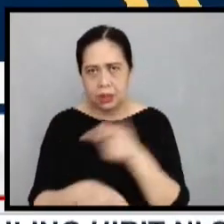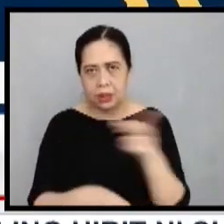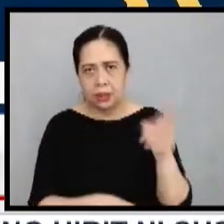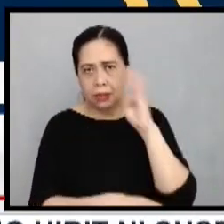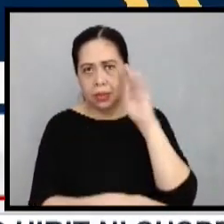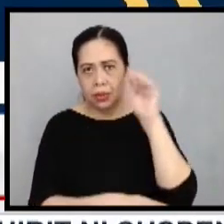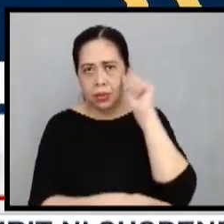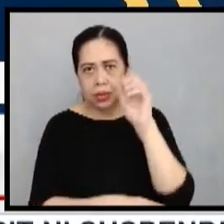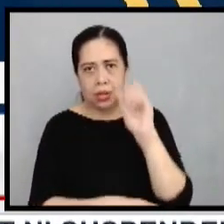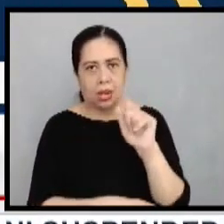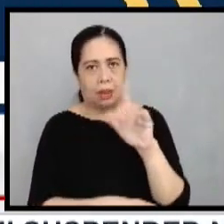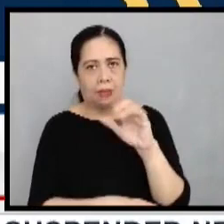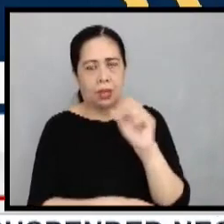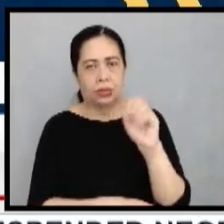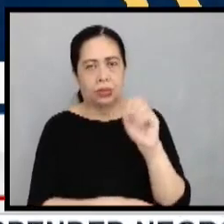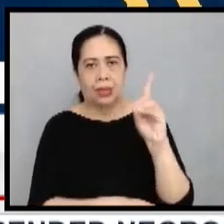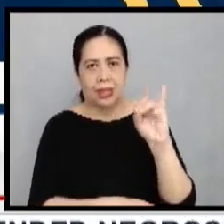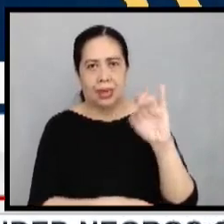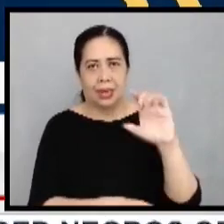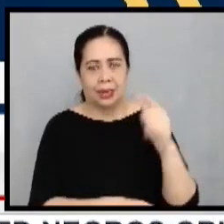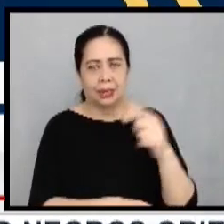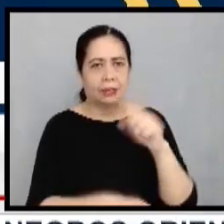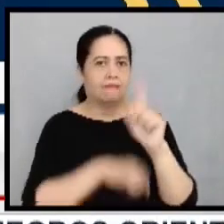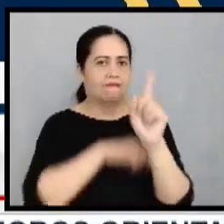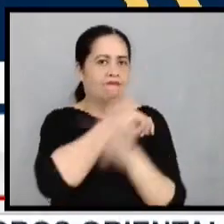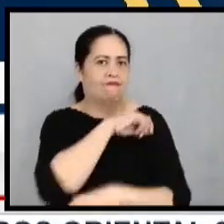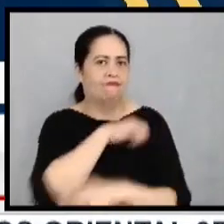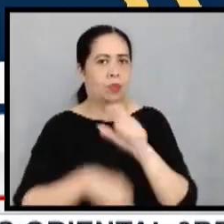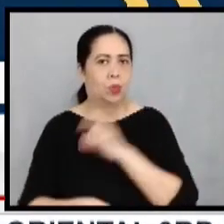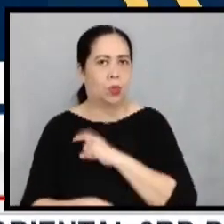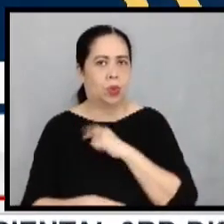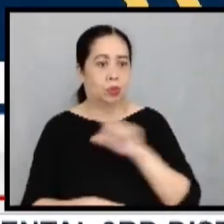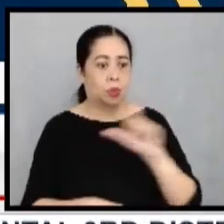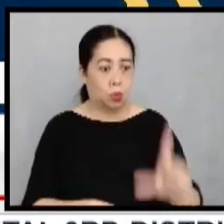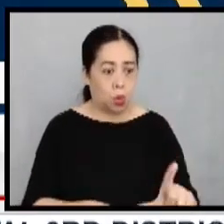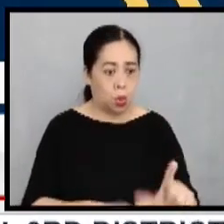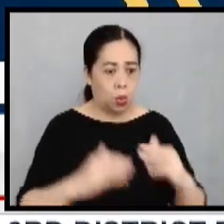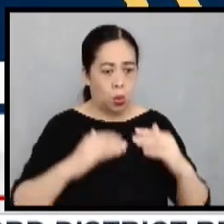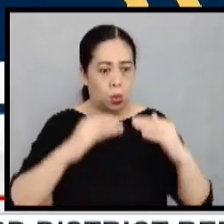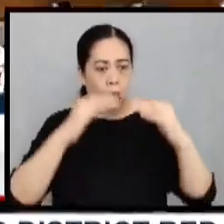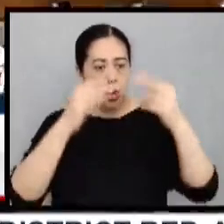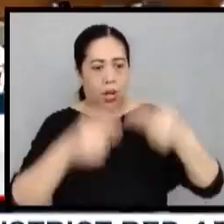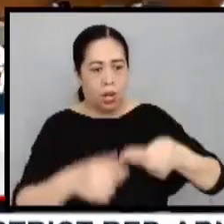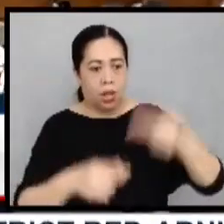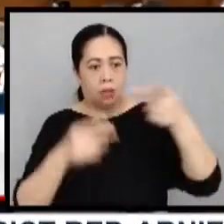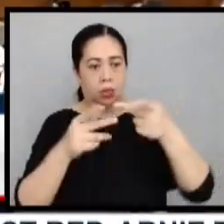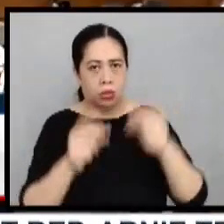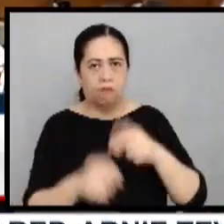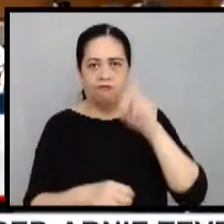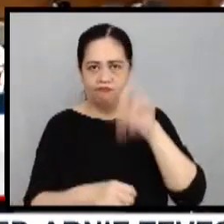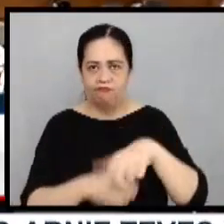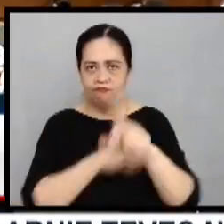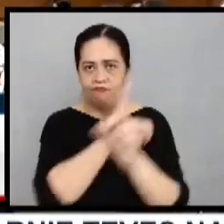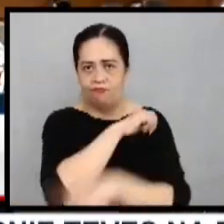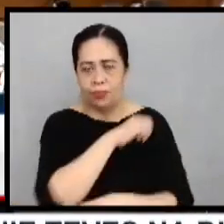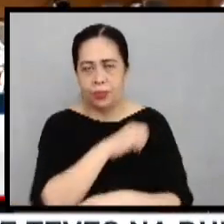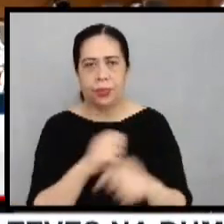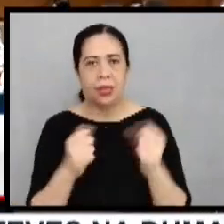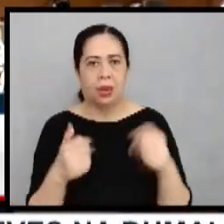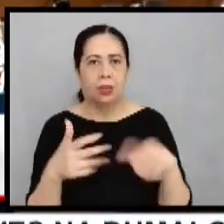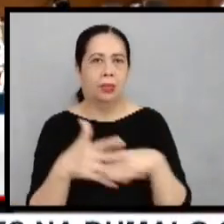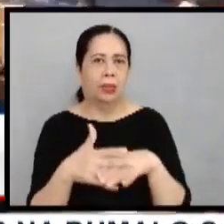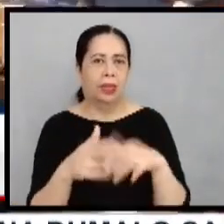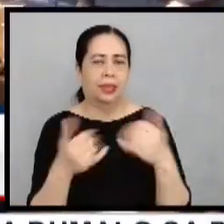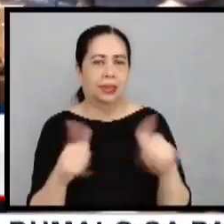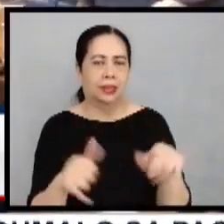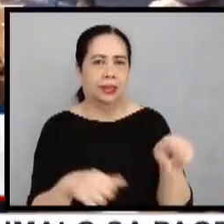upang maparusahan ang mga pulis na may sala mula sa mababa hanggang sa may pinakamataas na pwesto. Naka-session break pa rin ang mababang